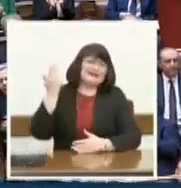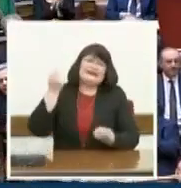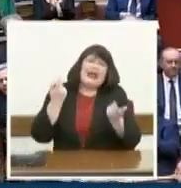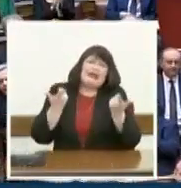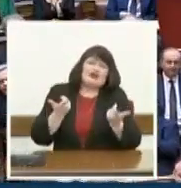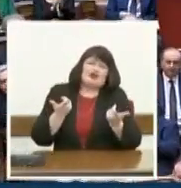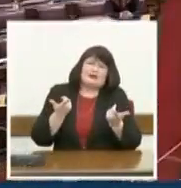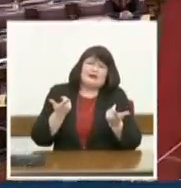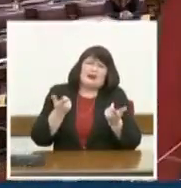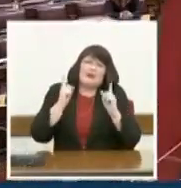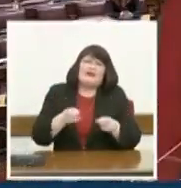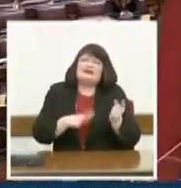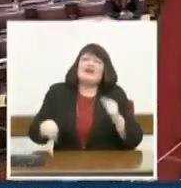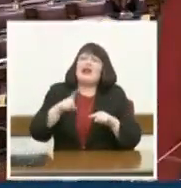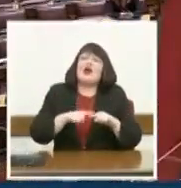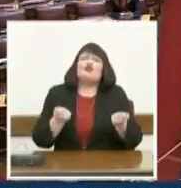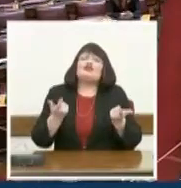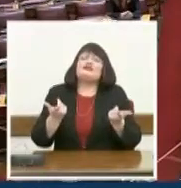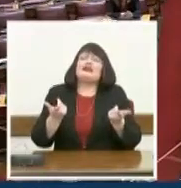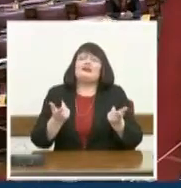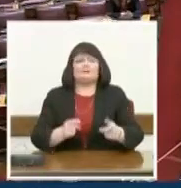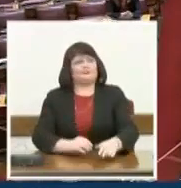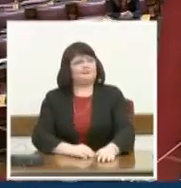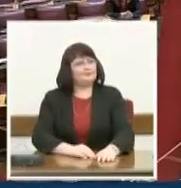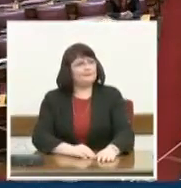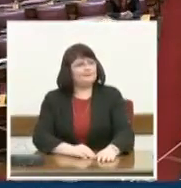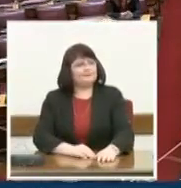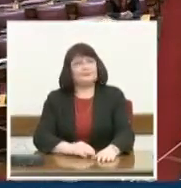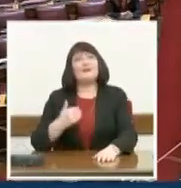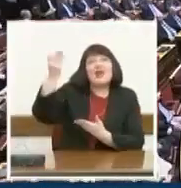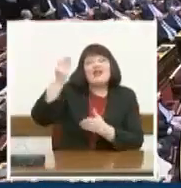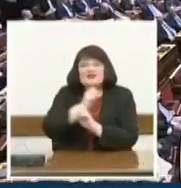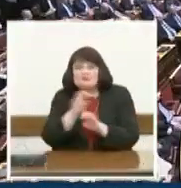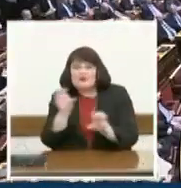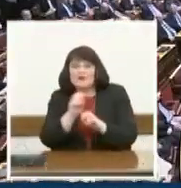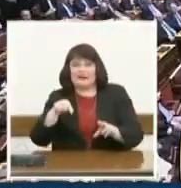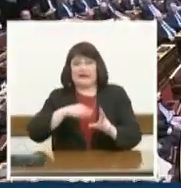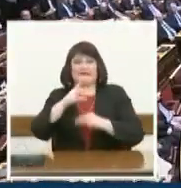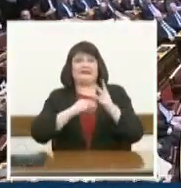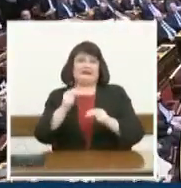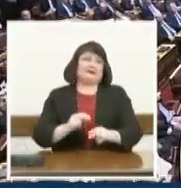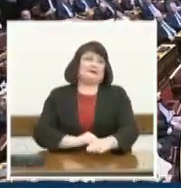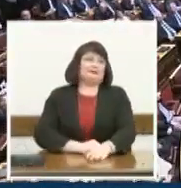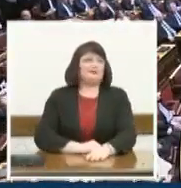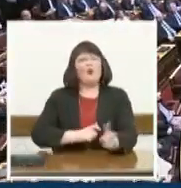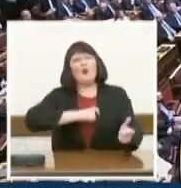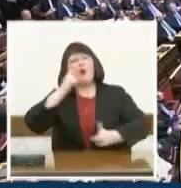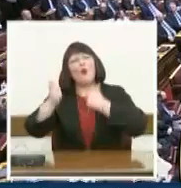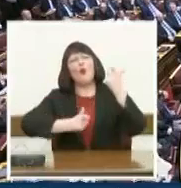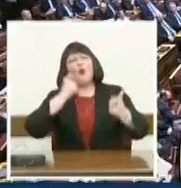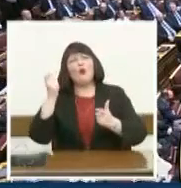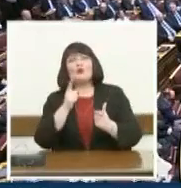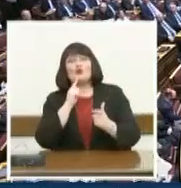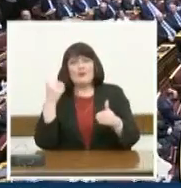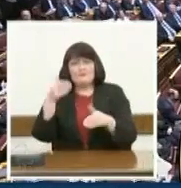Πρωθυπουργού την ακριβή δήλωση του κ. Μητσοτάκη. Που σόκαρε το Πανελλήνιο γιατί επιτέθηκε στις οικογένειες των νεκρών. Αγκιατατέμπη.